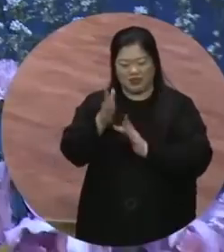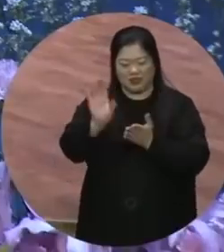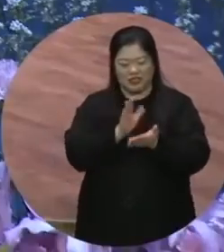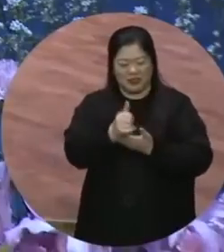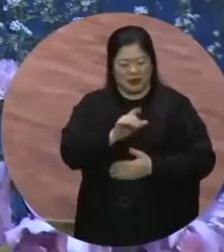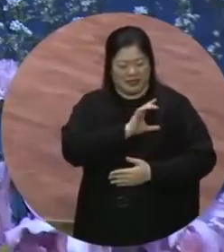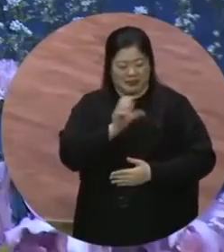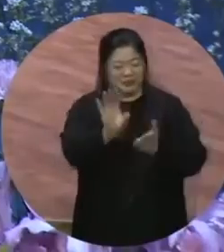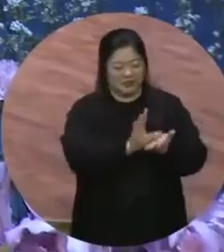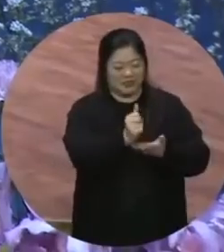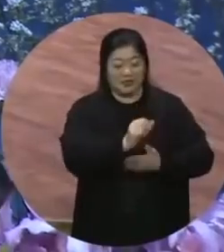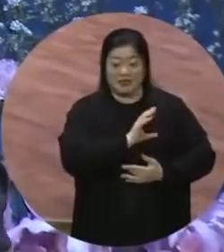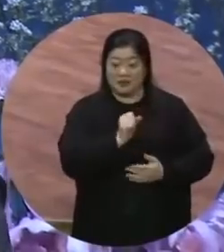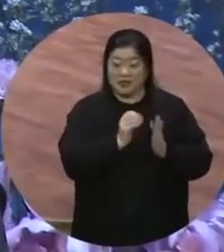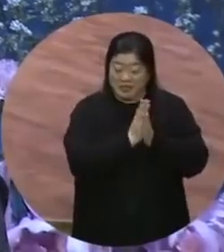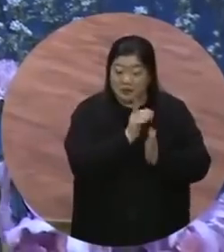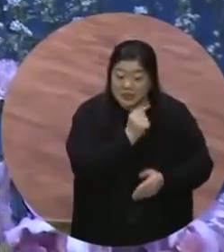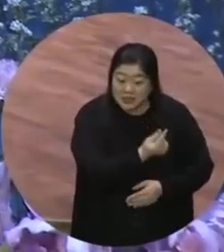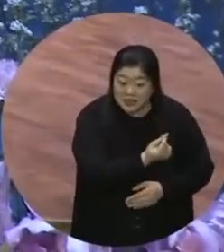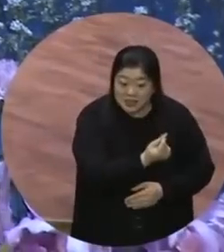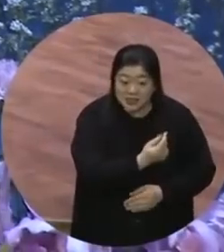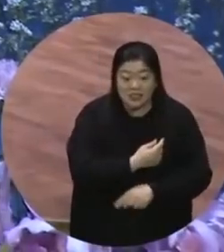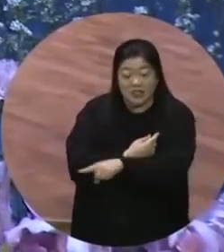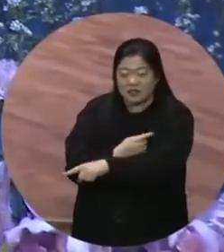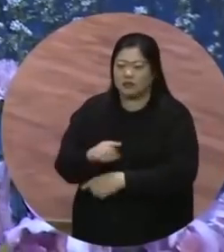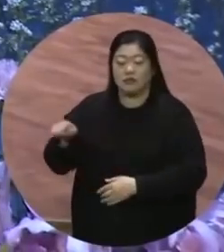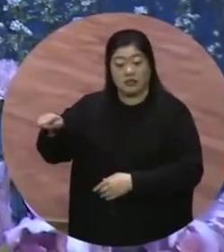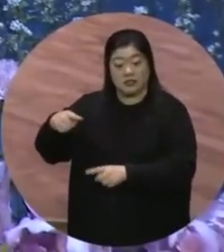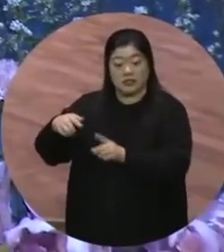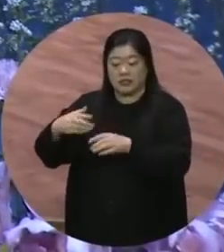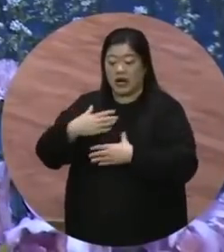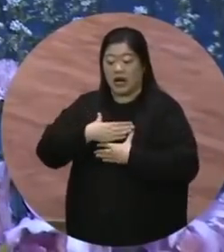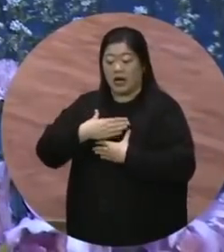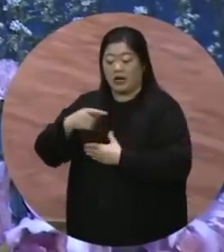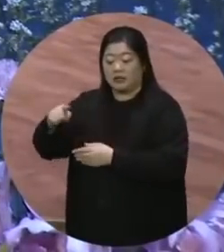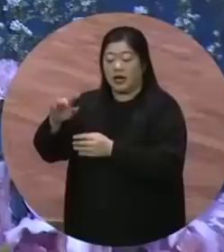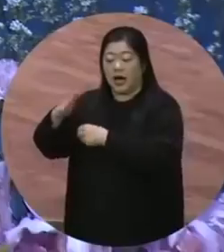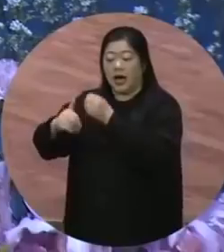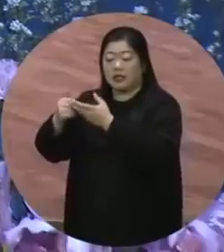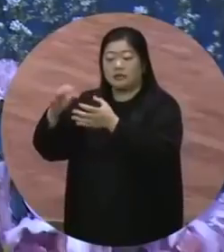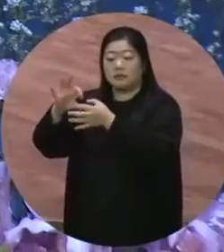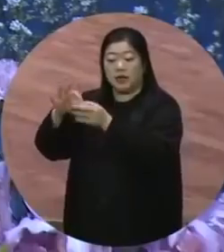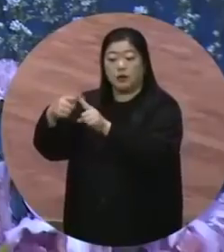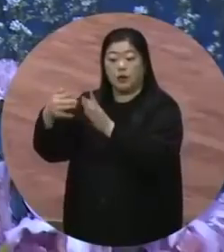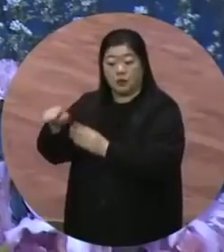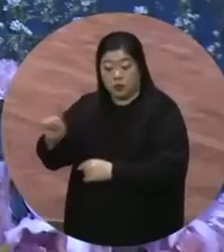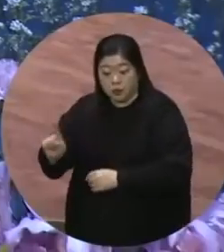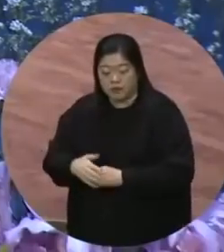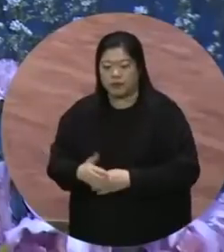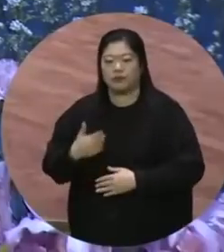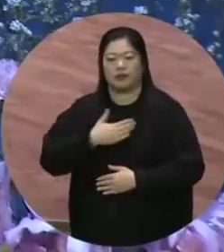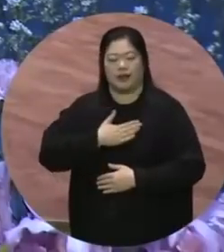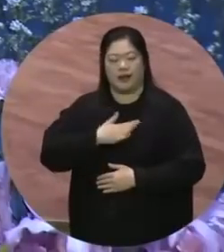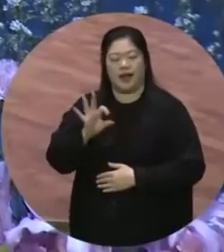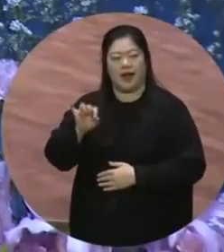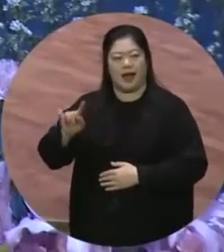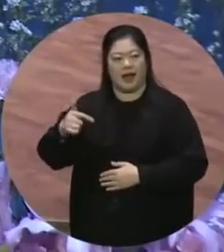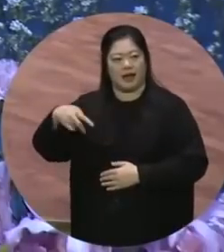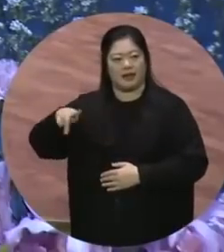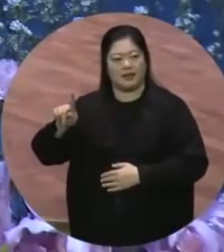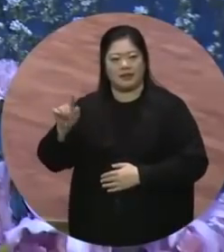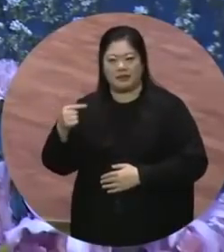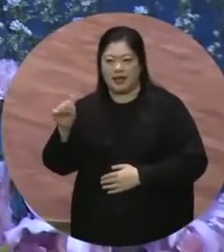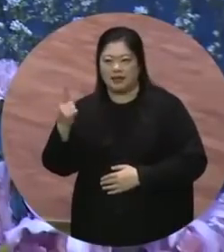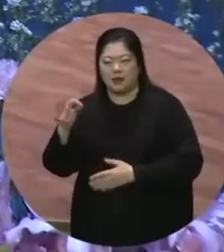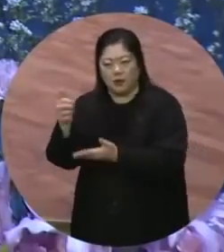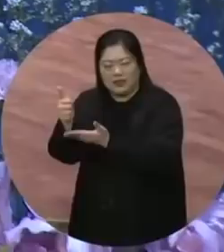그러잖아요. 그런데, 안상홍 이놈 기도합니다. 이렇게 기도합니다. 이단령을 받아버리면요, 이단령을